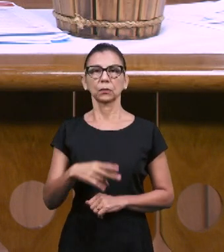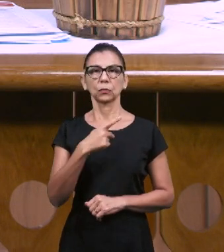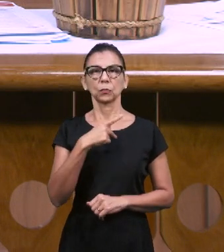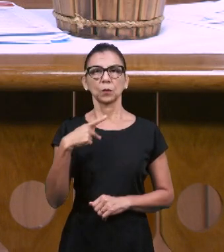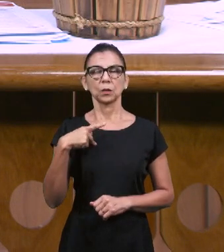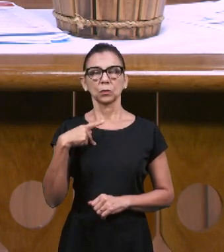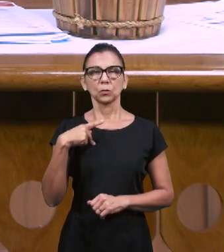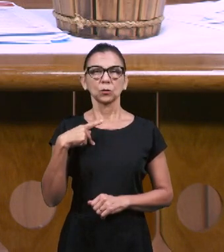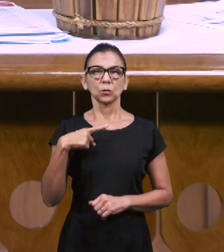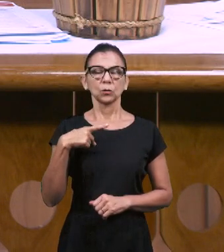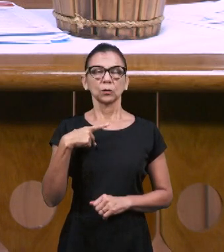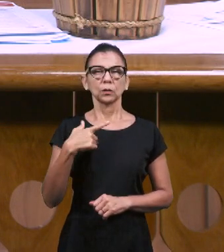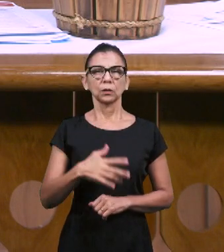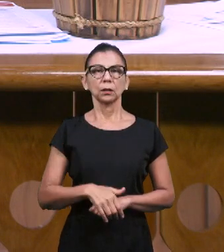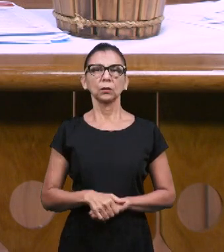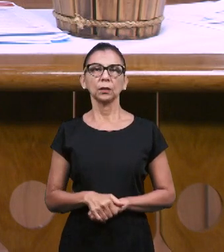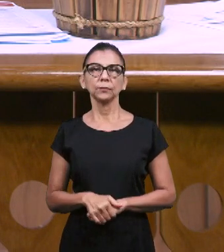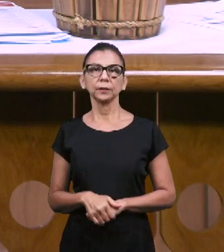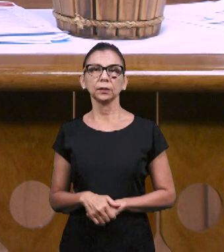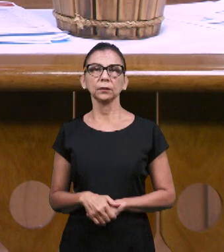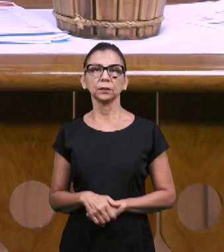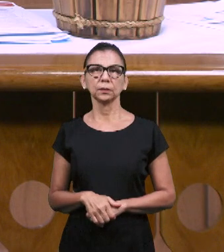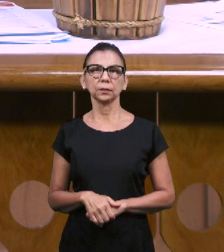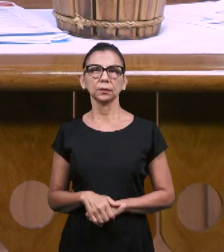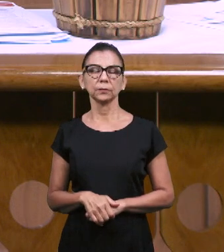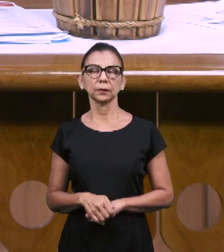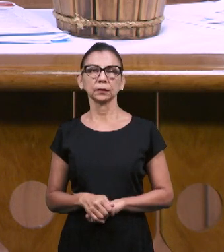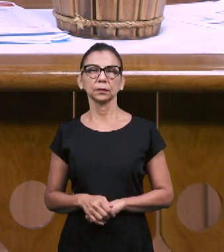Luanda, en Angola. Elle est fille de Luan,